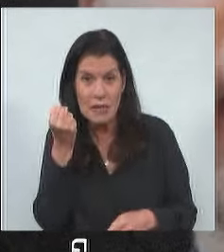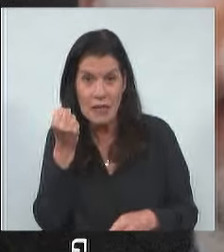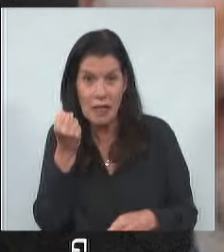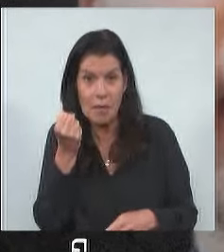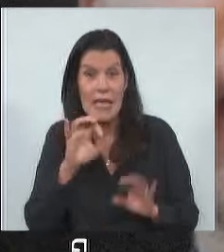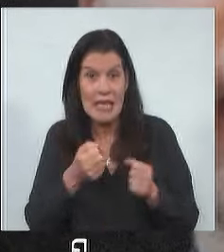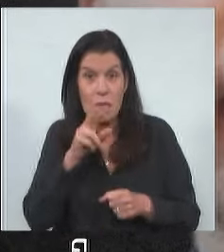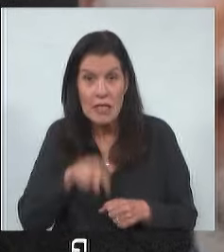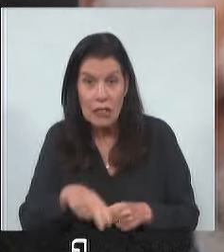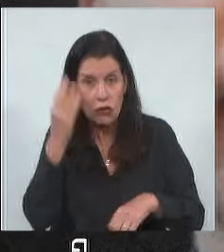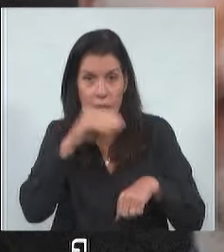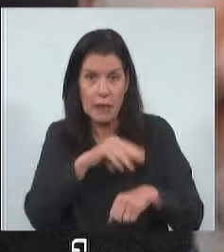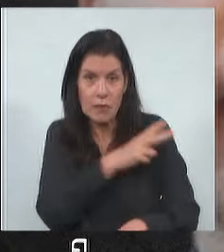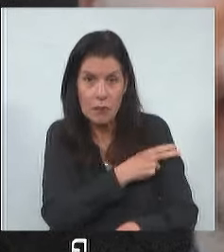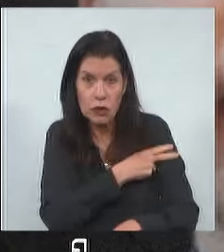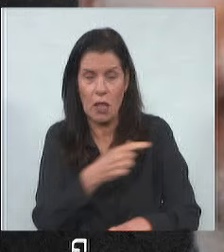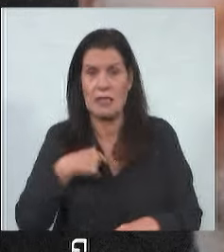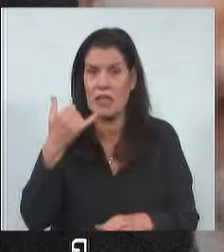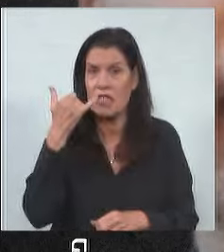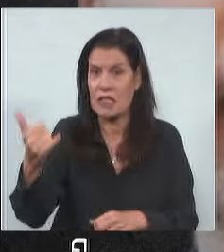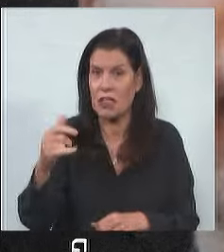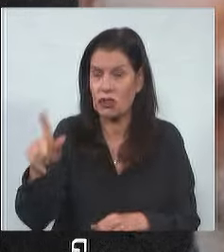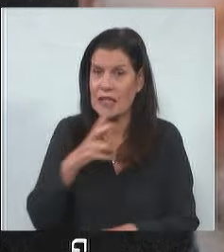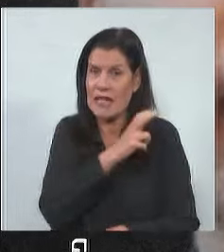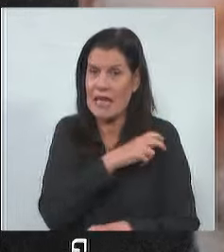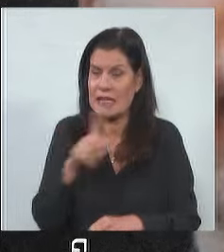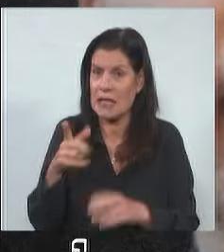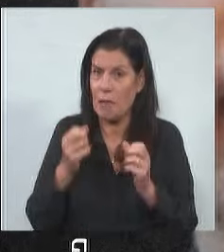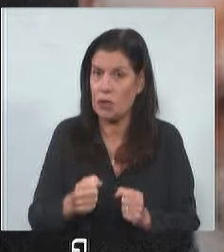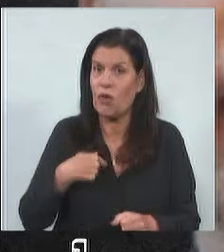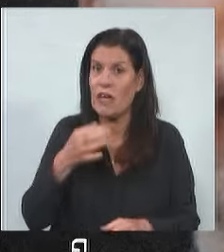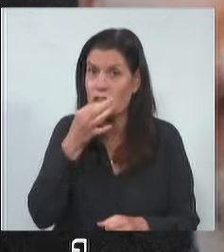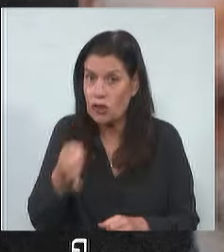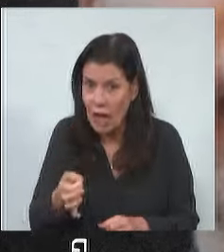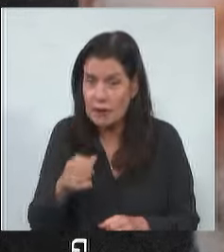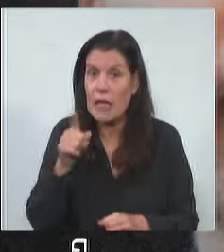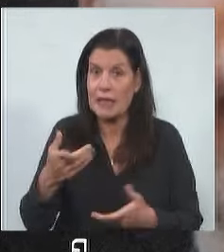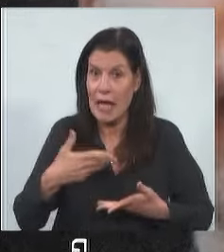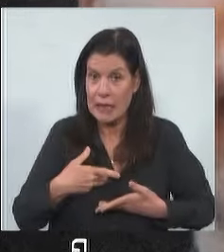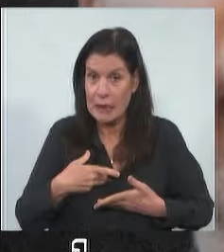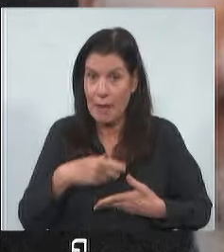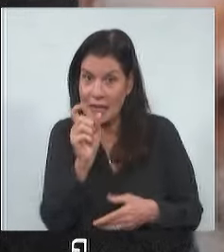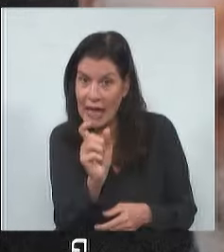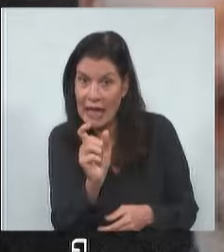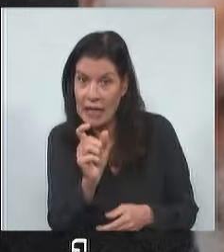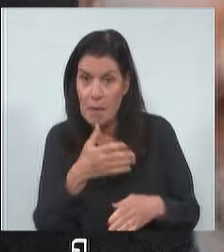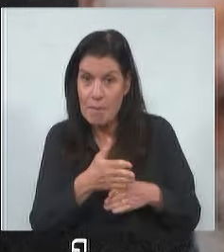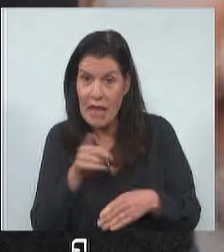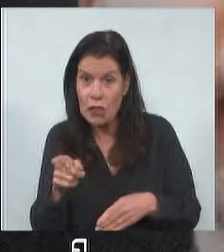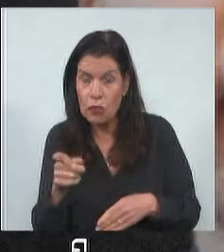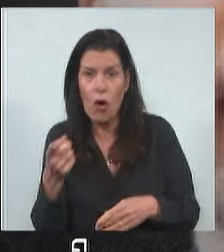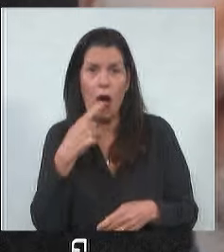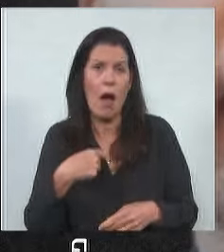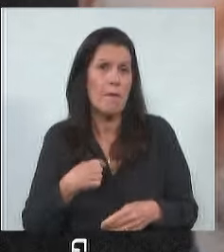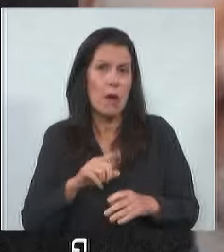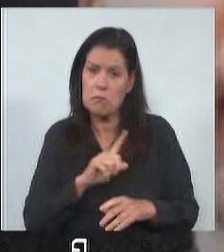המשטרה. התקשרתי לקבת ושאלתי אותו, האם קיבלת לידיך כליים מהניתוח של יובל? הוא ענה לי שלא קיבל כלום, כי לא